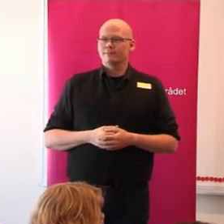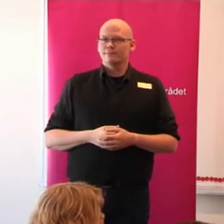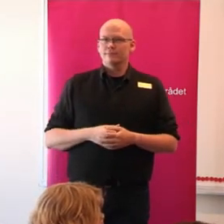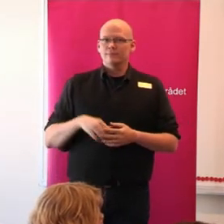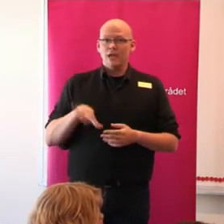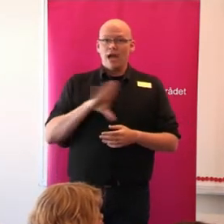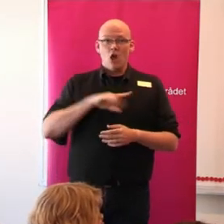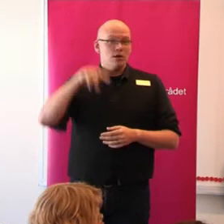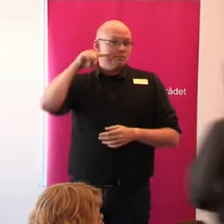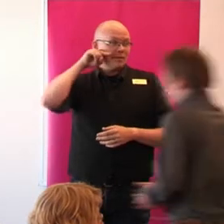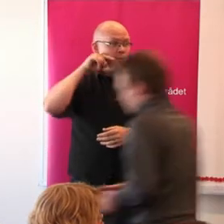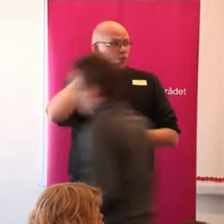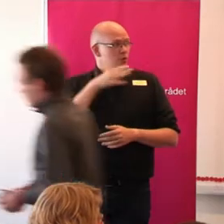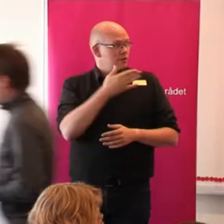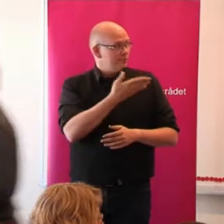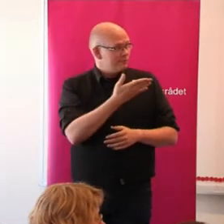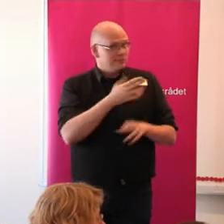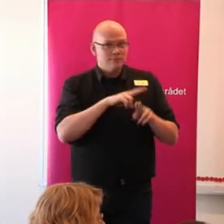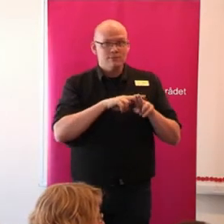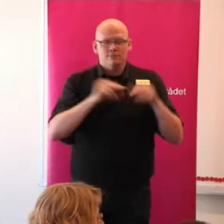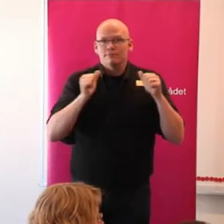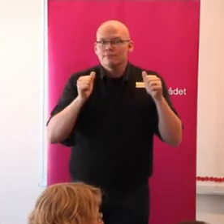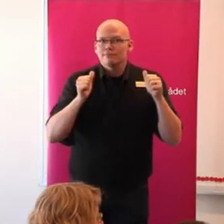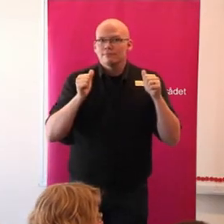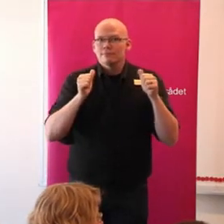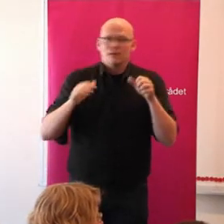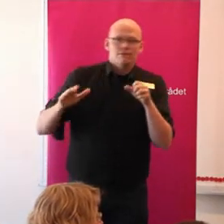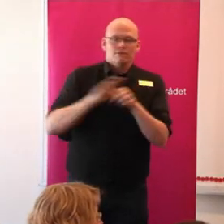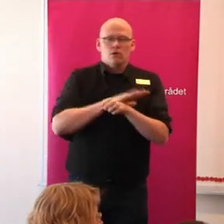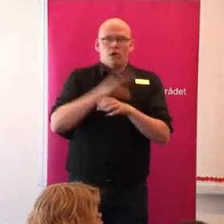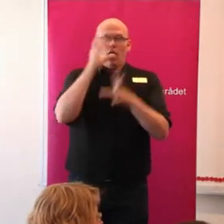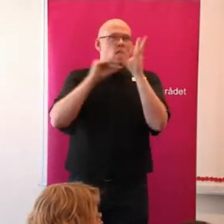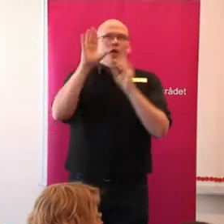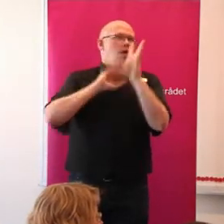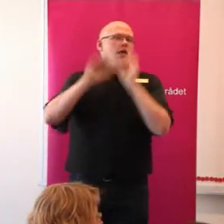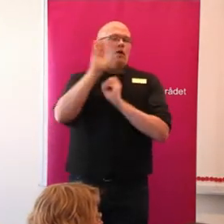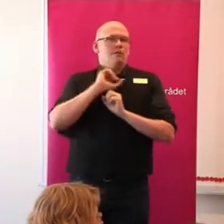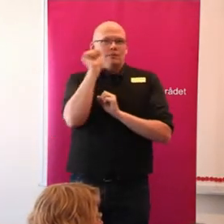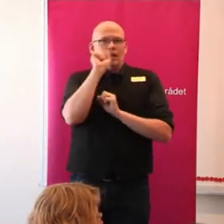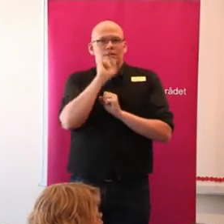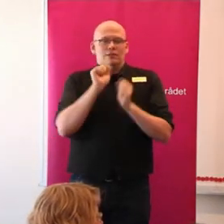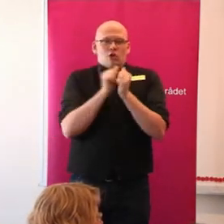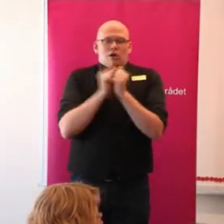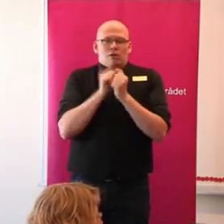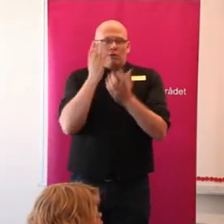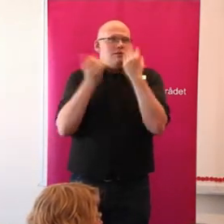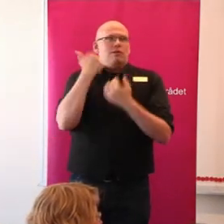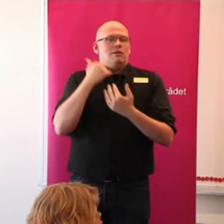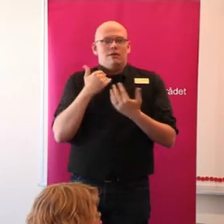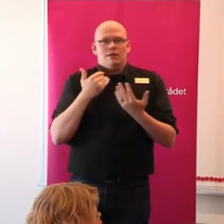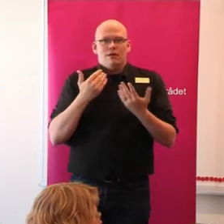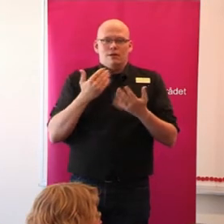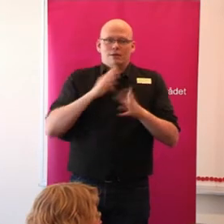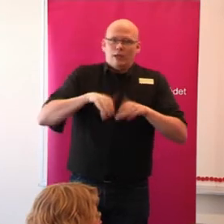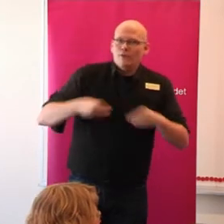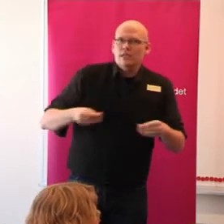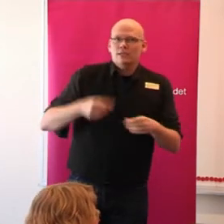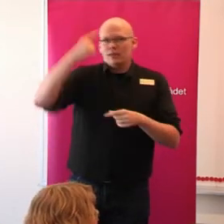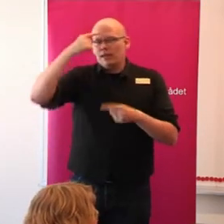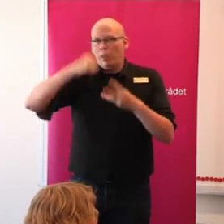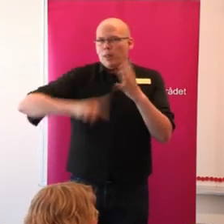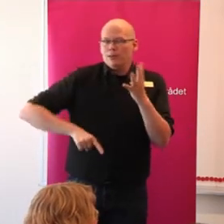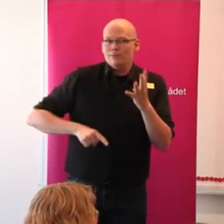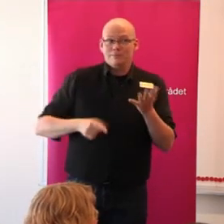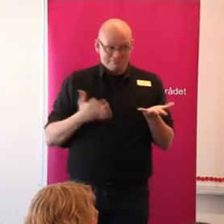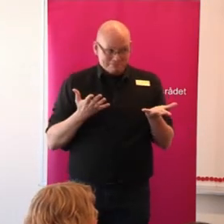Alla är påmickade. Ni känner er helt fullproppade nu med intryck och redovisningar och tankar och så